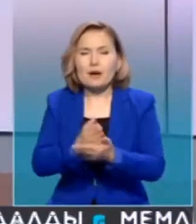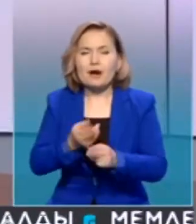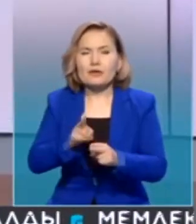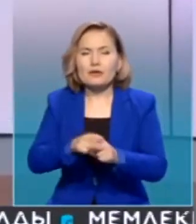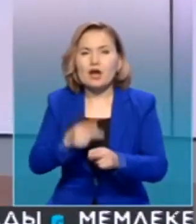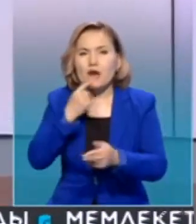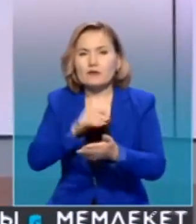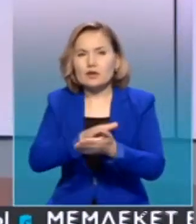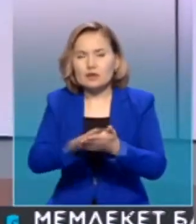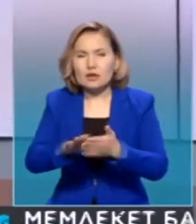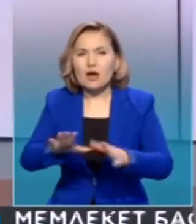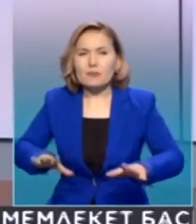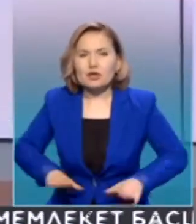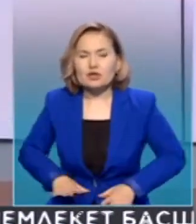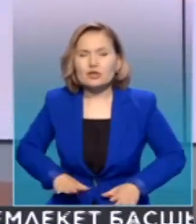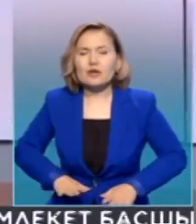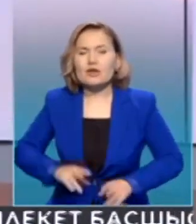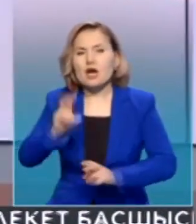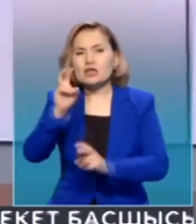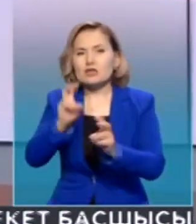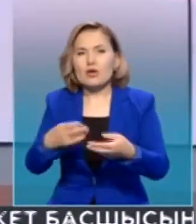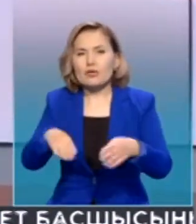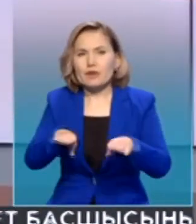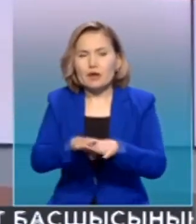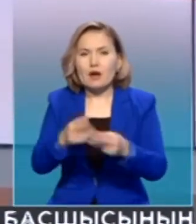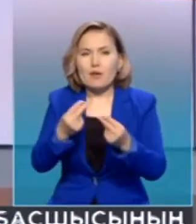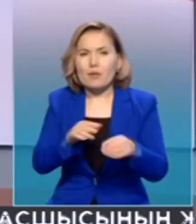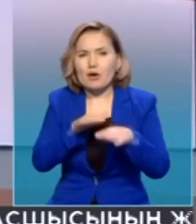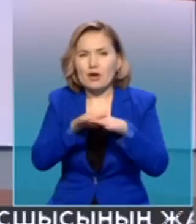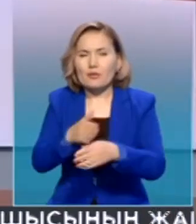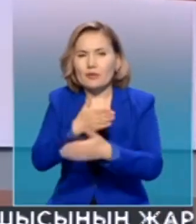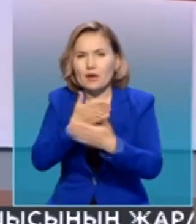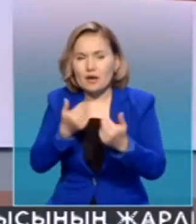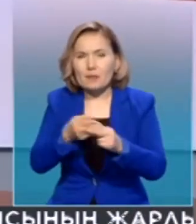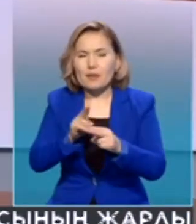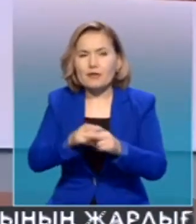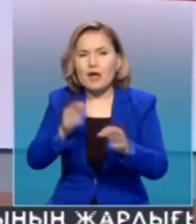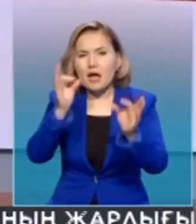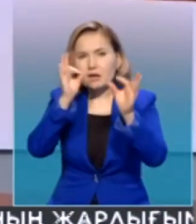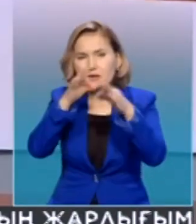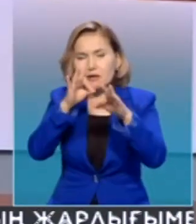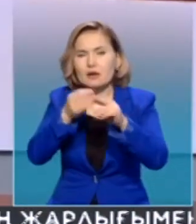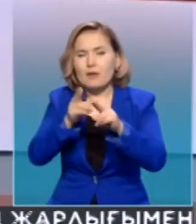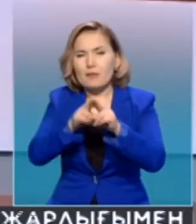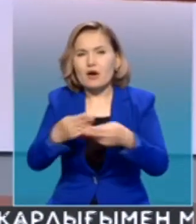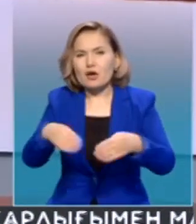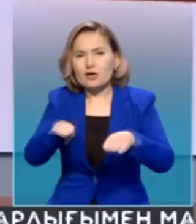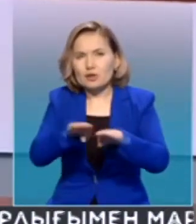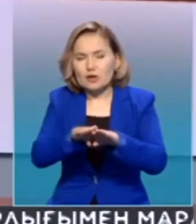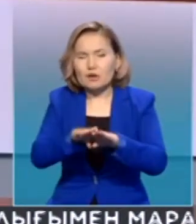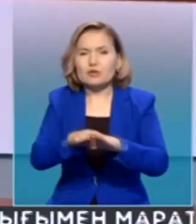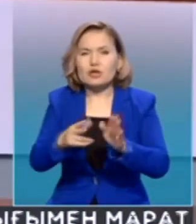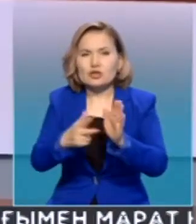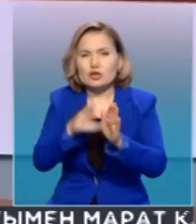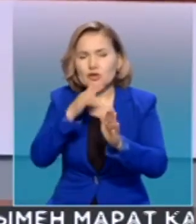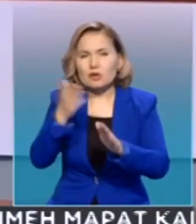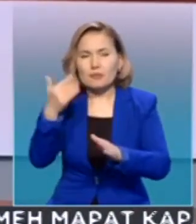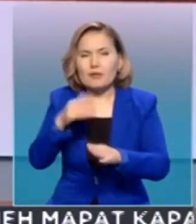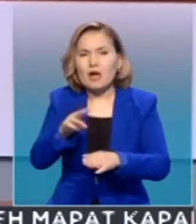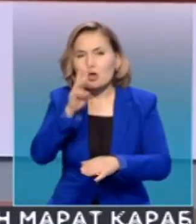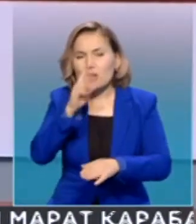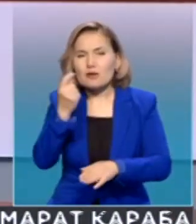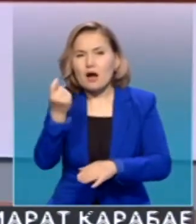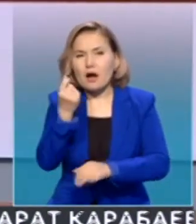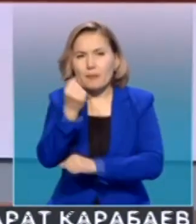жылқы зауытының жағдайы мүшкіл. Жөнді қаржы бөлінбегендіктен селекциялық зертхана 8 жыл бұрын жұмысын тоқтатқан. Жалақы аз,